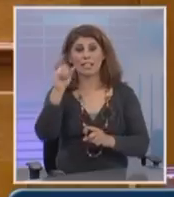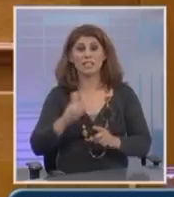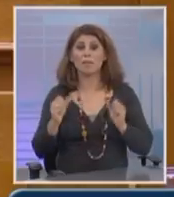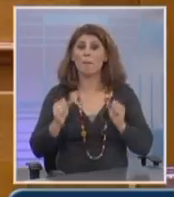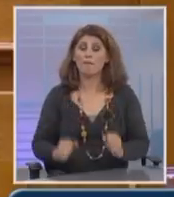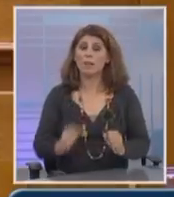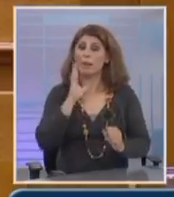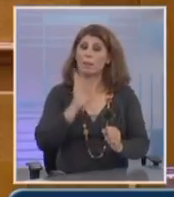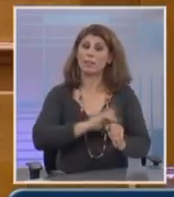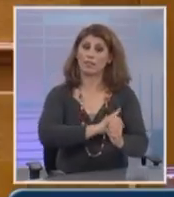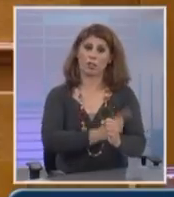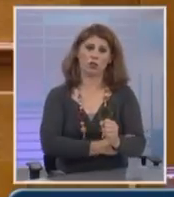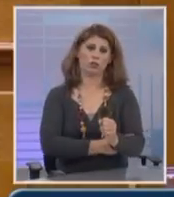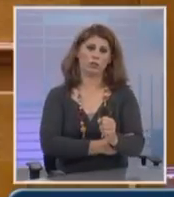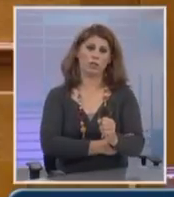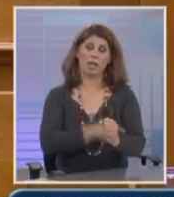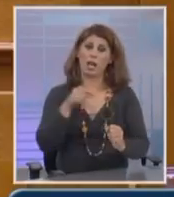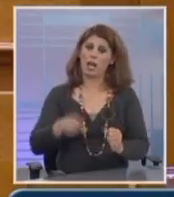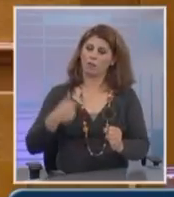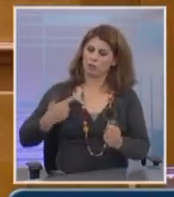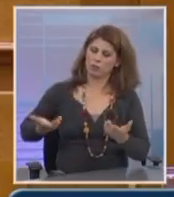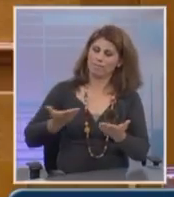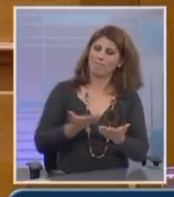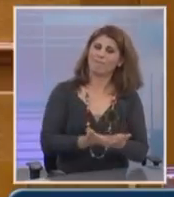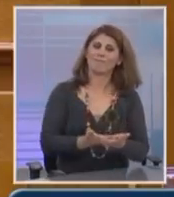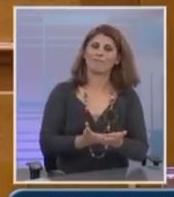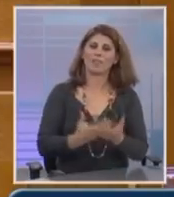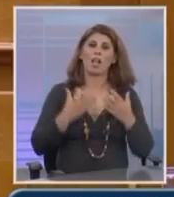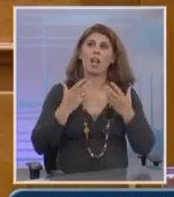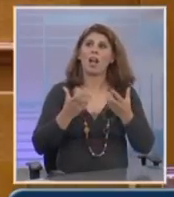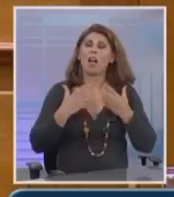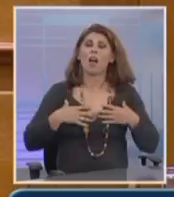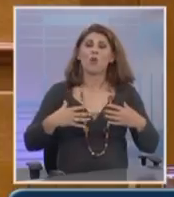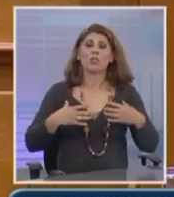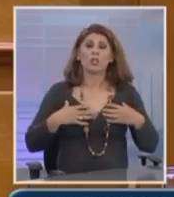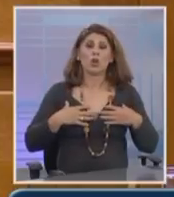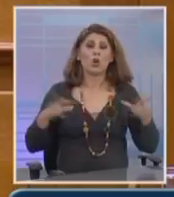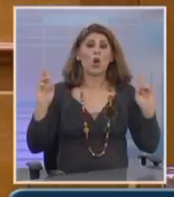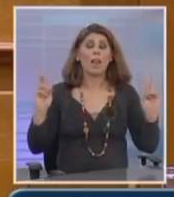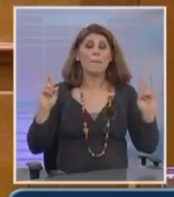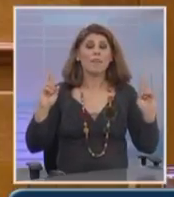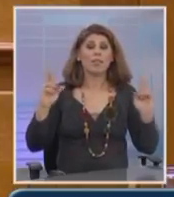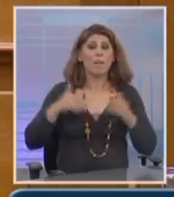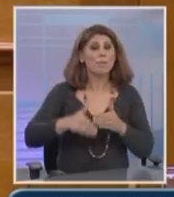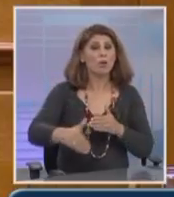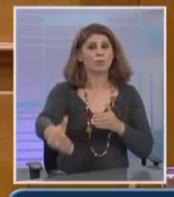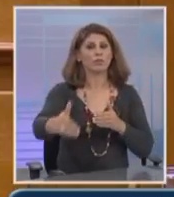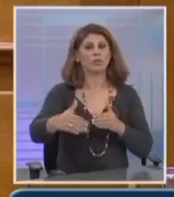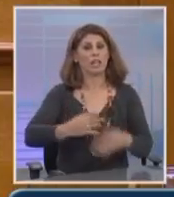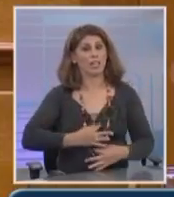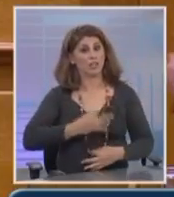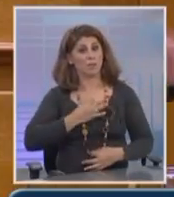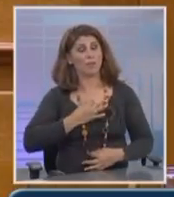τις πραγματικές της δυνατότητες. Και αυτό θα φέρουμε εμείς, οξυγόνο, ελπίδα, προοπτική,